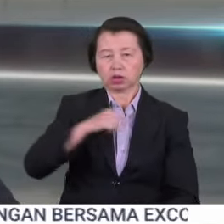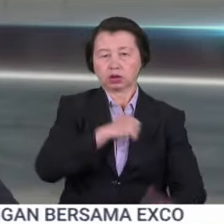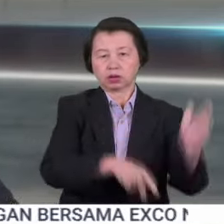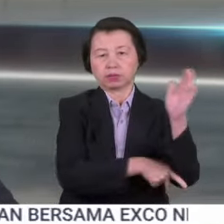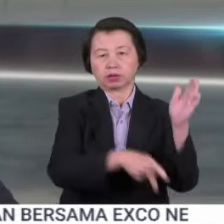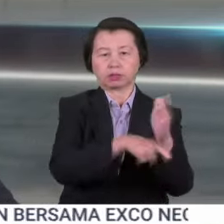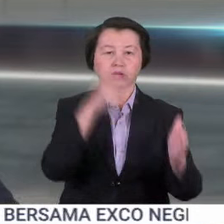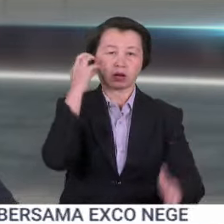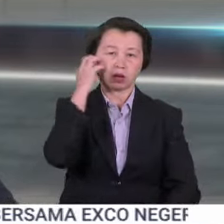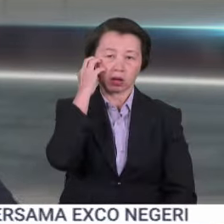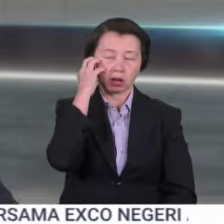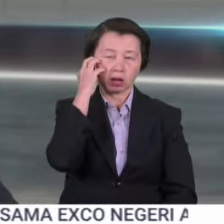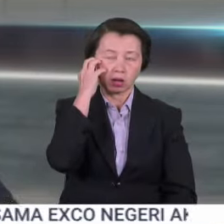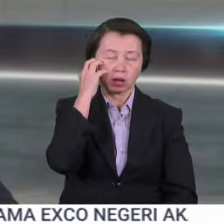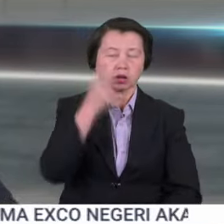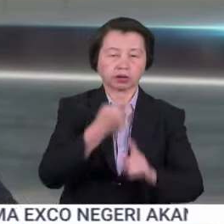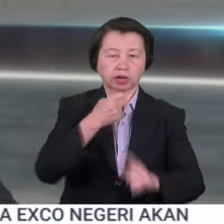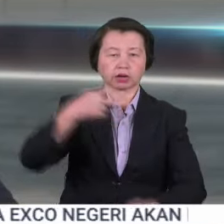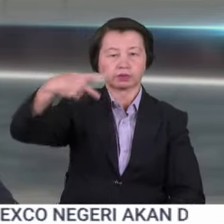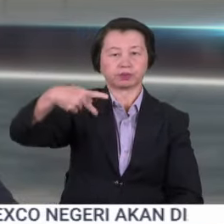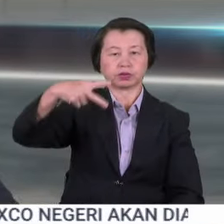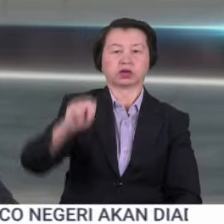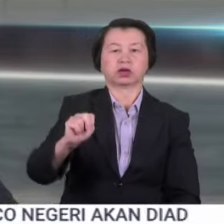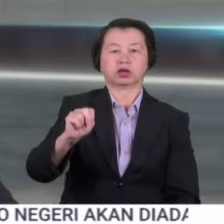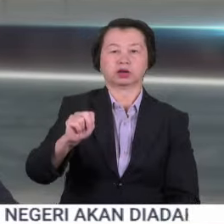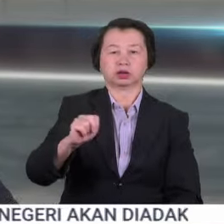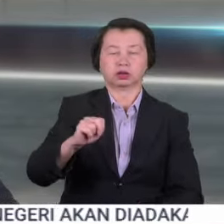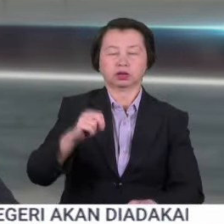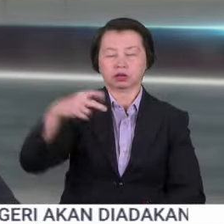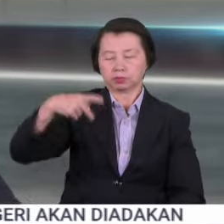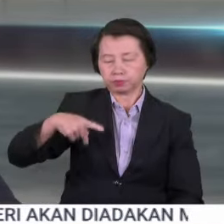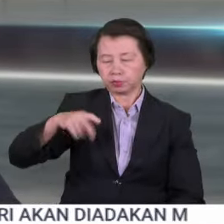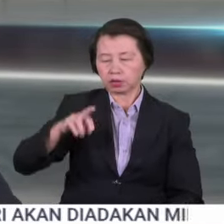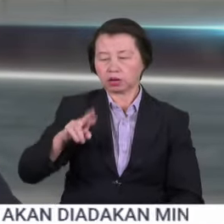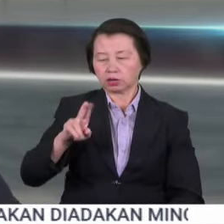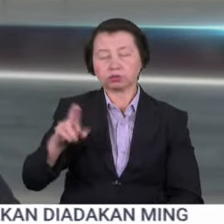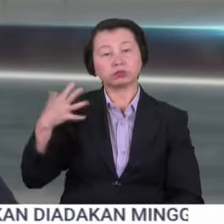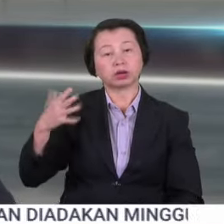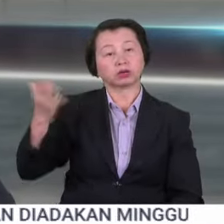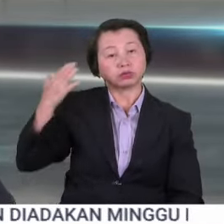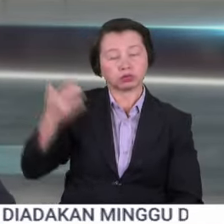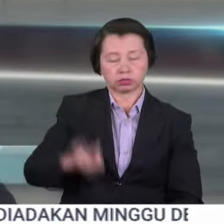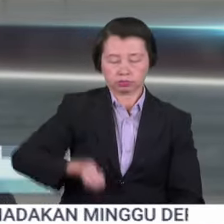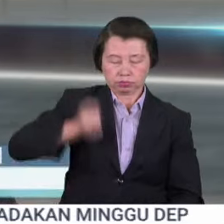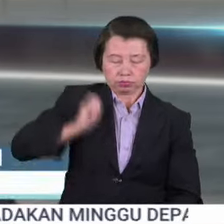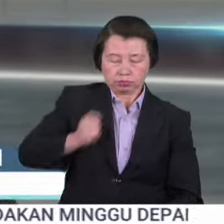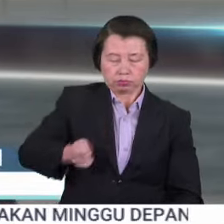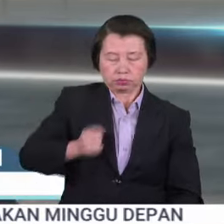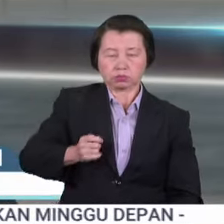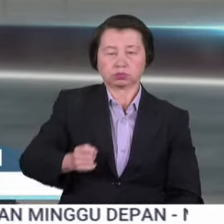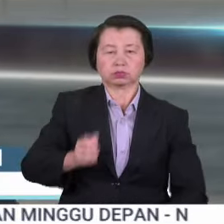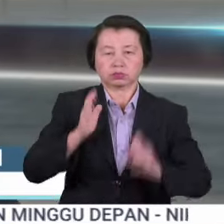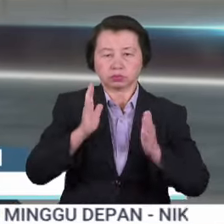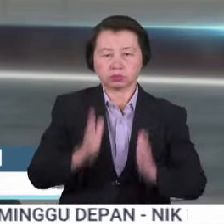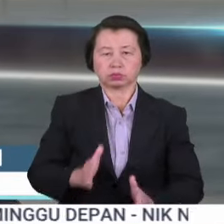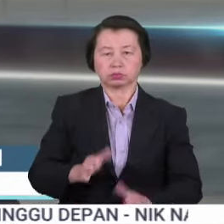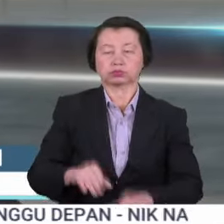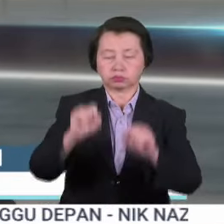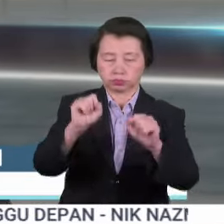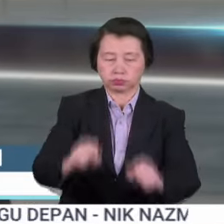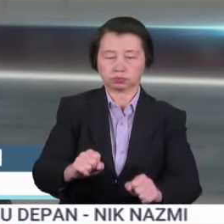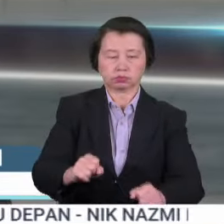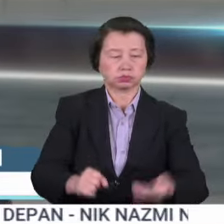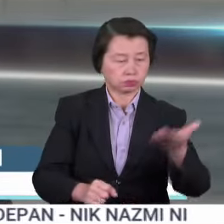Parlimen Kemaman, Cik Alia Samit dari Perikatan Nasional pada PRU15 lalu. Hakim Dato' Anselm Charles Fernandez